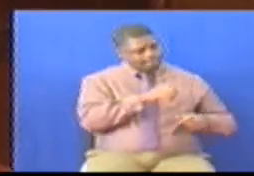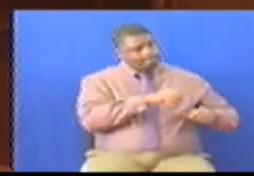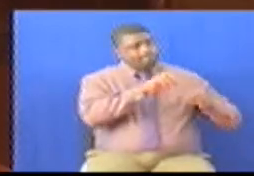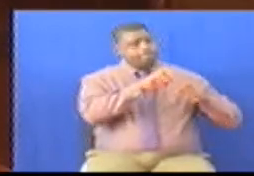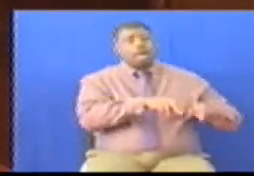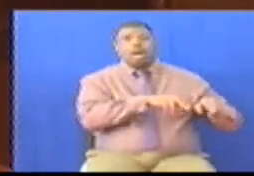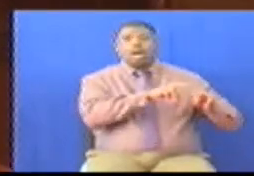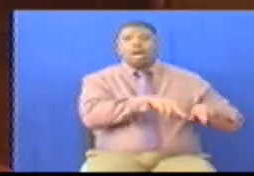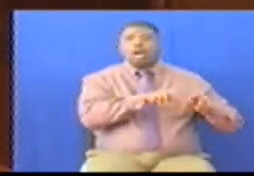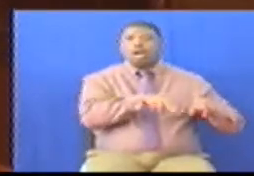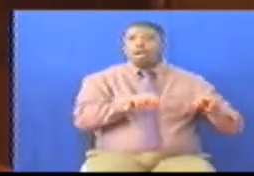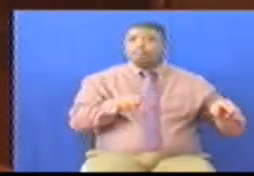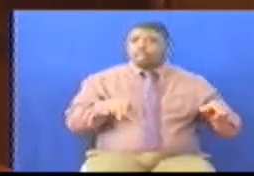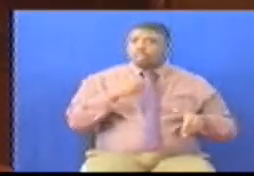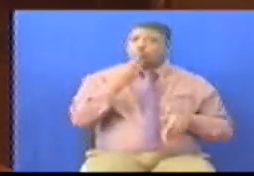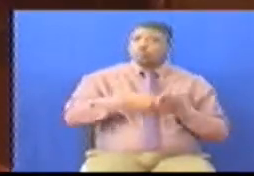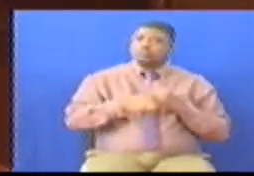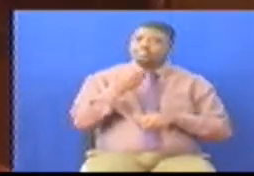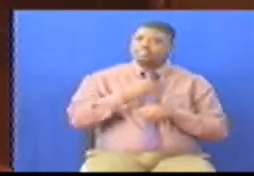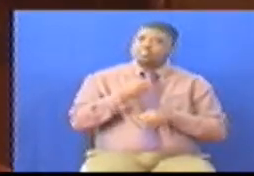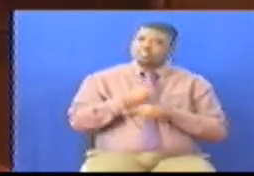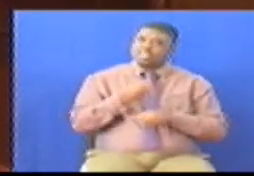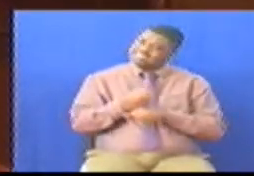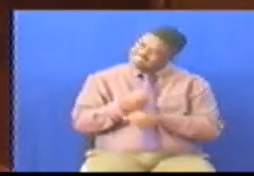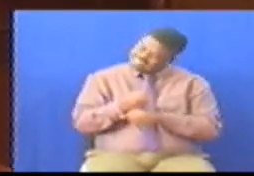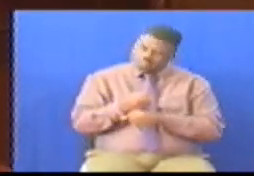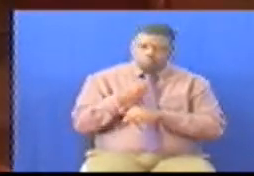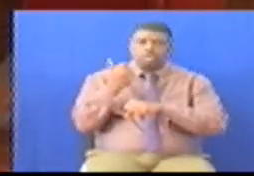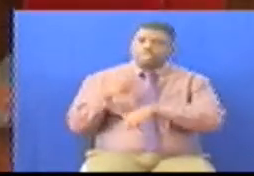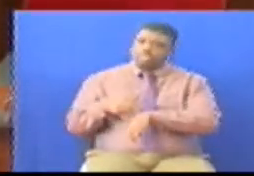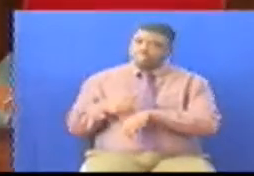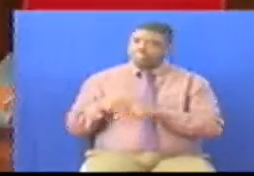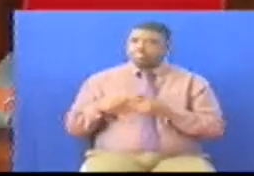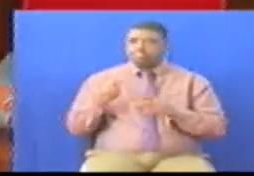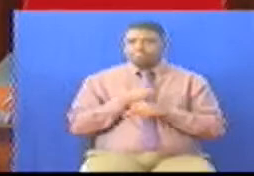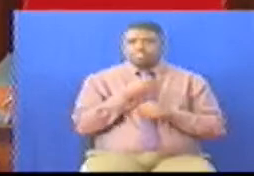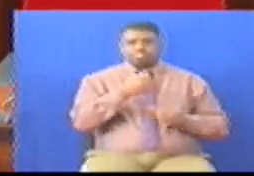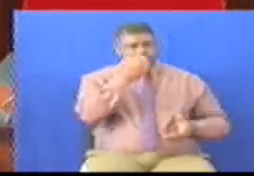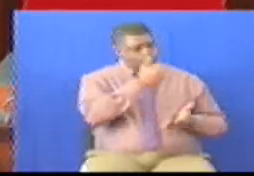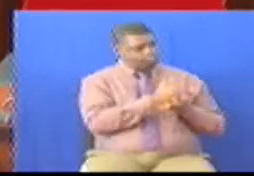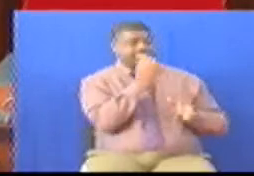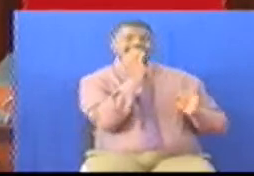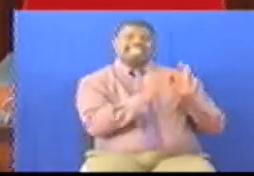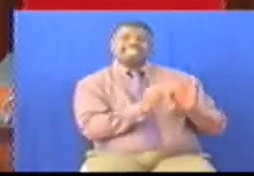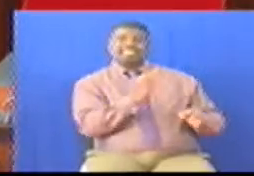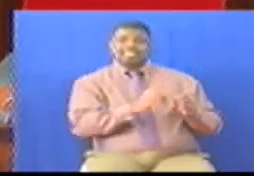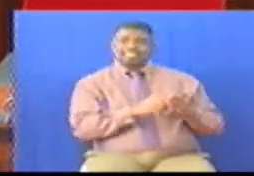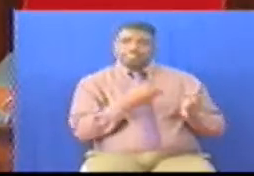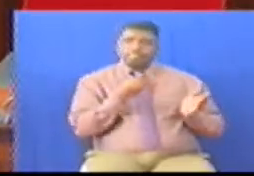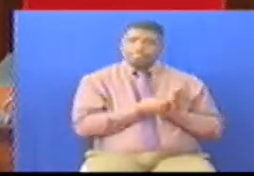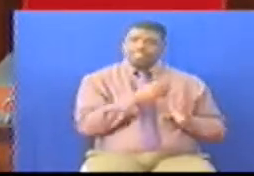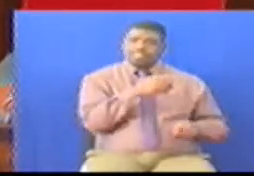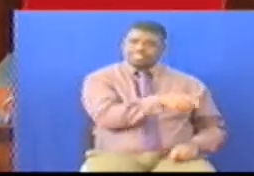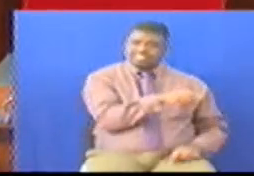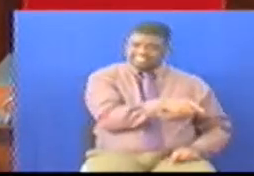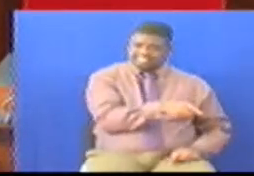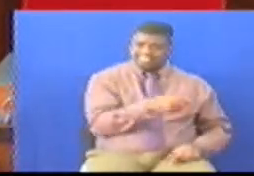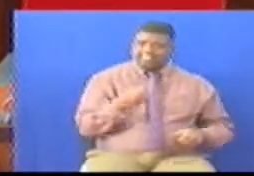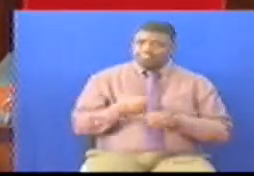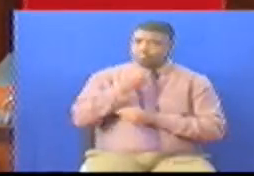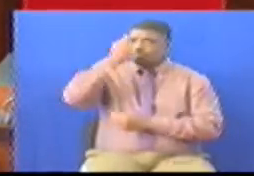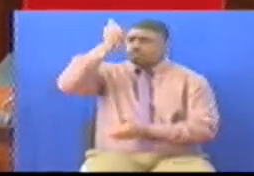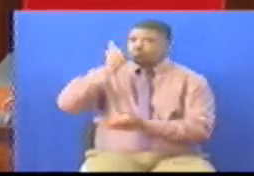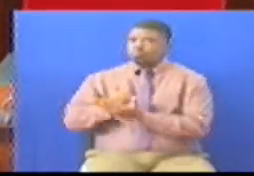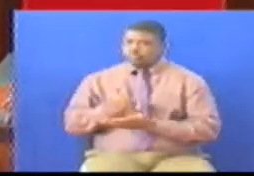za kikodi zifanye kazi kwa wakati na zifanye maamuzi stahiki ili pesa hizi ziweze kufanyiwa